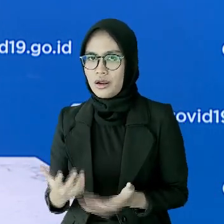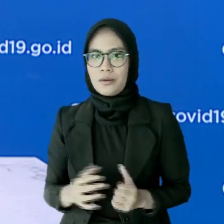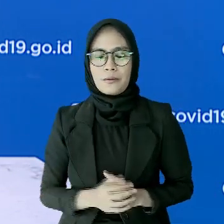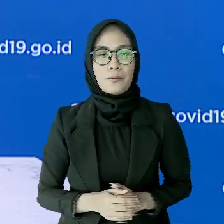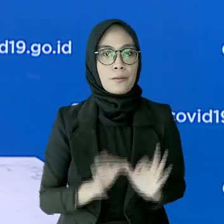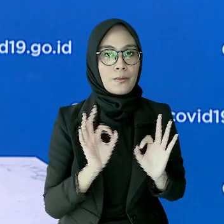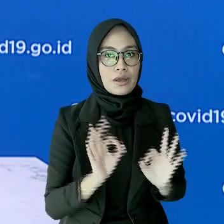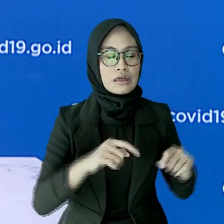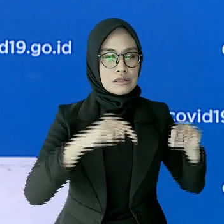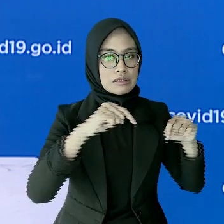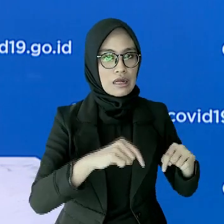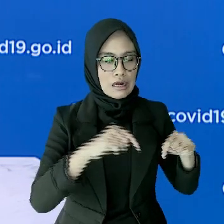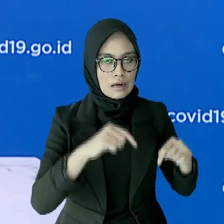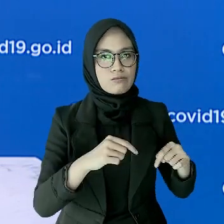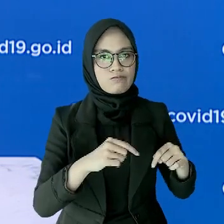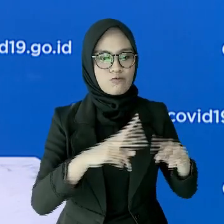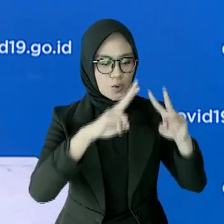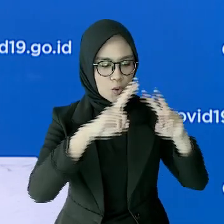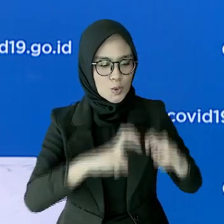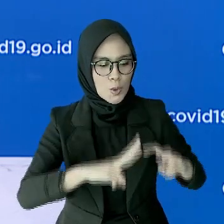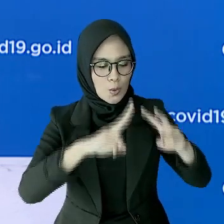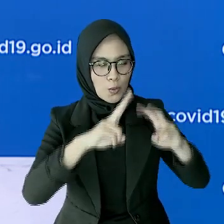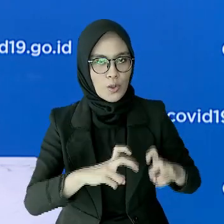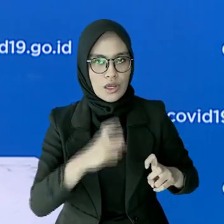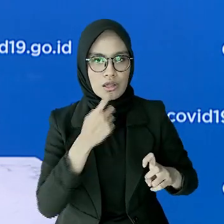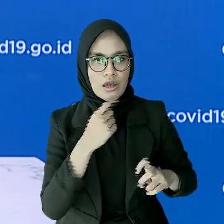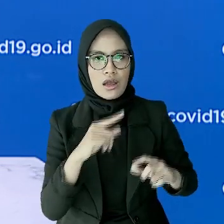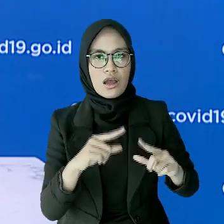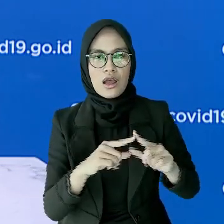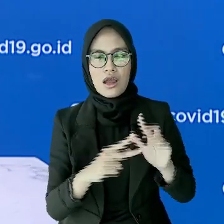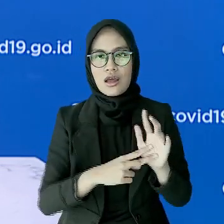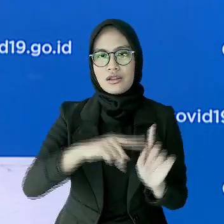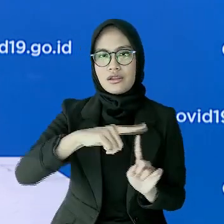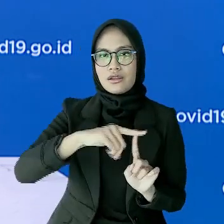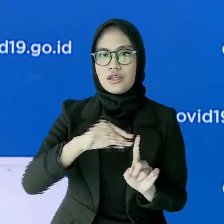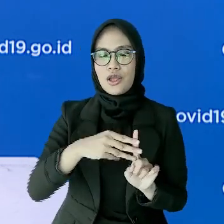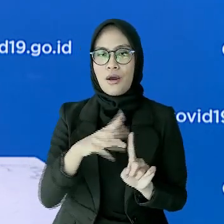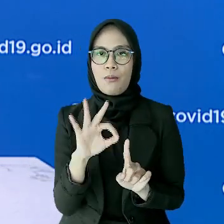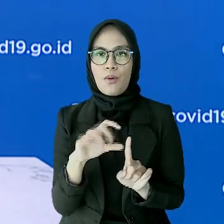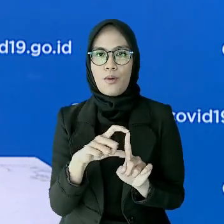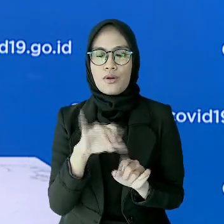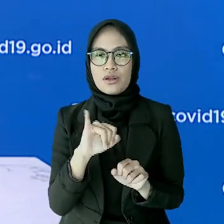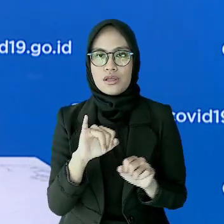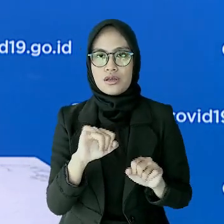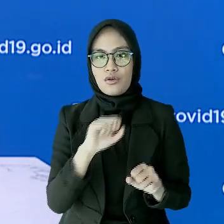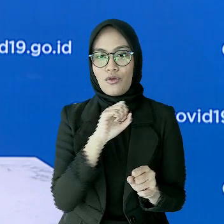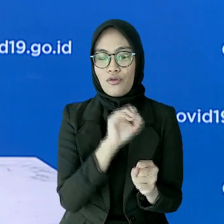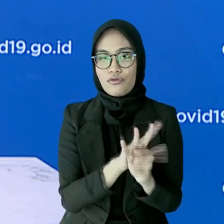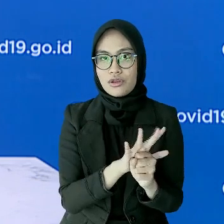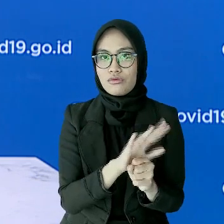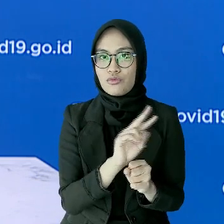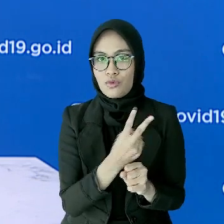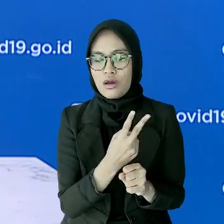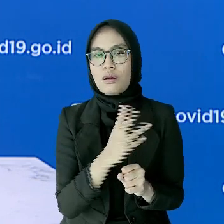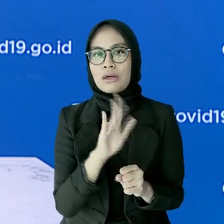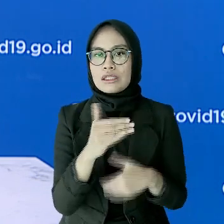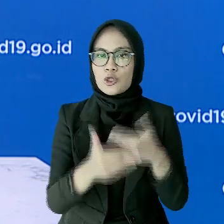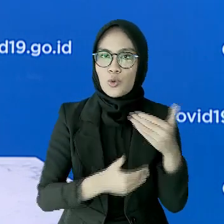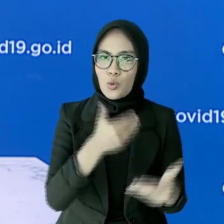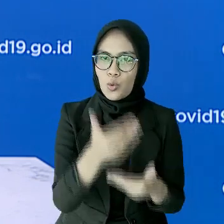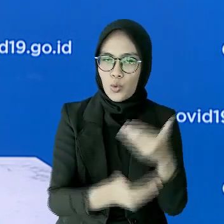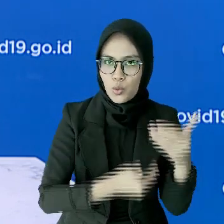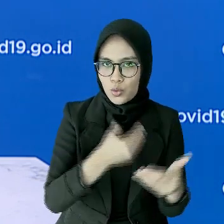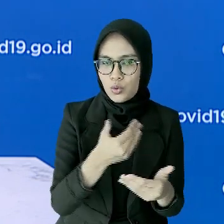ini serosurvei antibodi SARS-CoV-2 masih terus bergulir dijalankan di